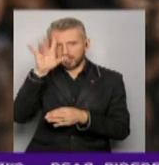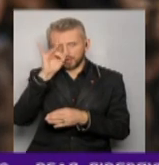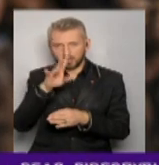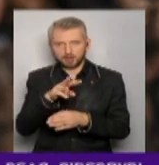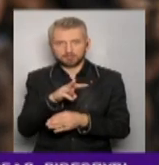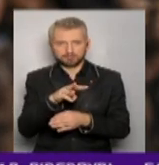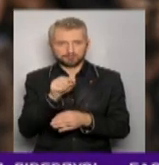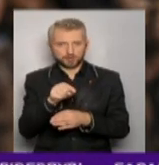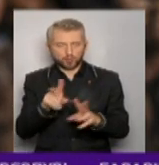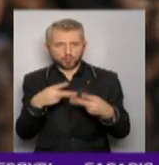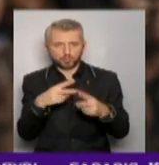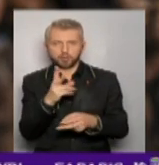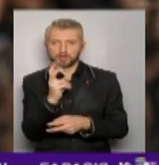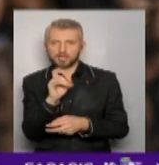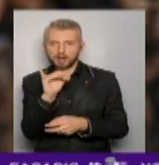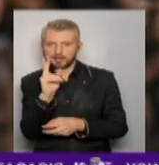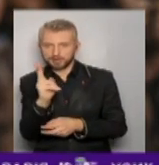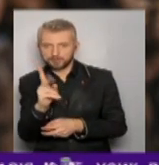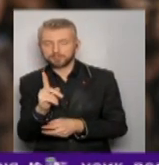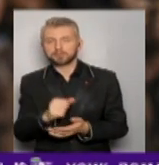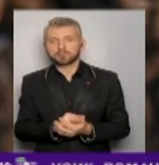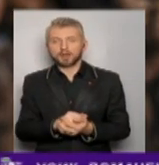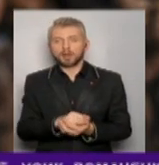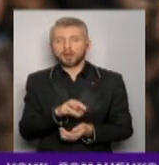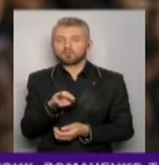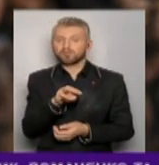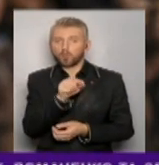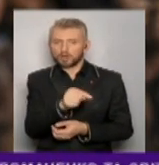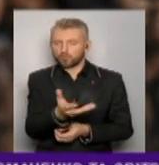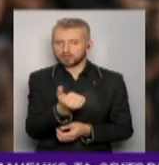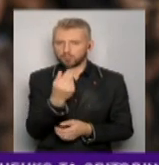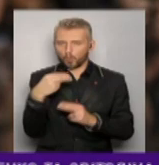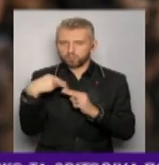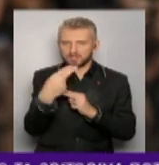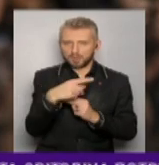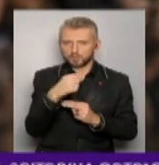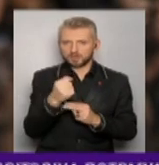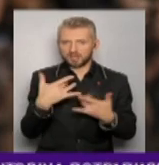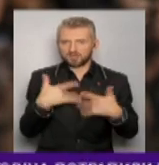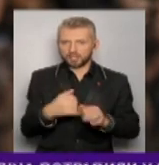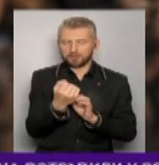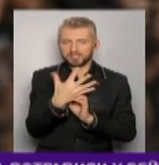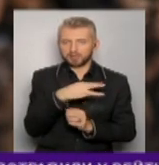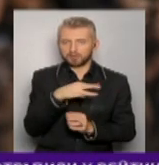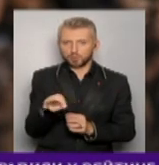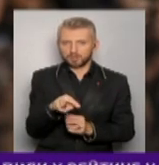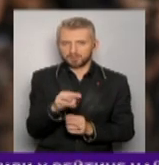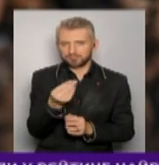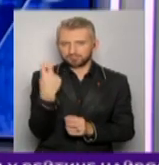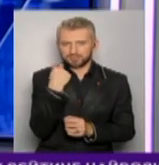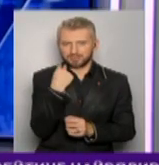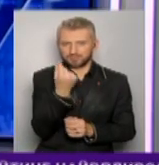Карік. За інформацією The Guardian, Жозе Моуріньо отримує компенсацію за звільнення у 15 мільйонів фунтів